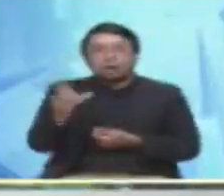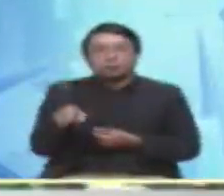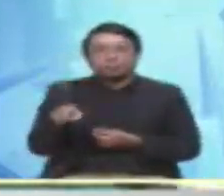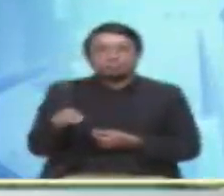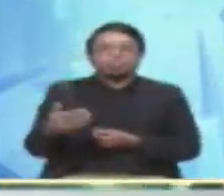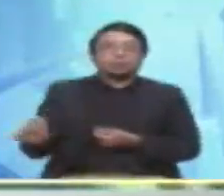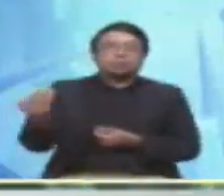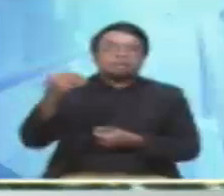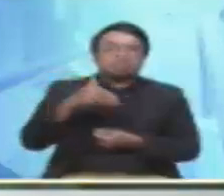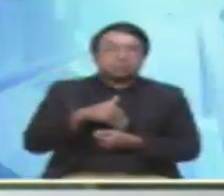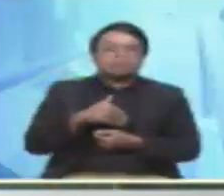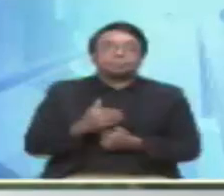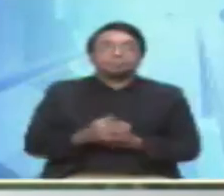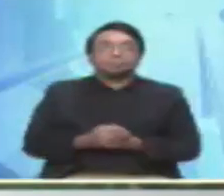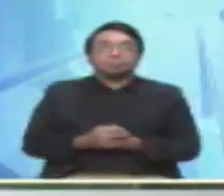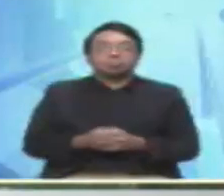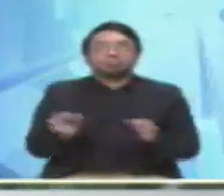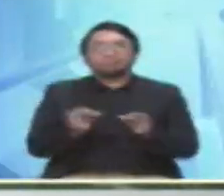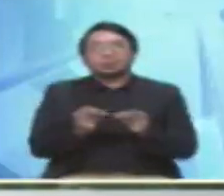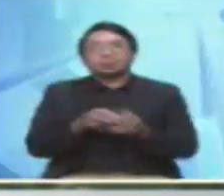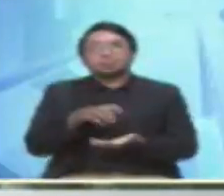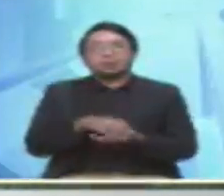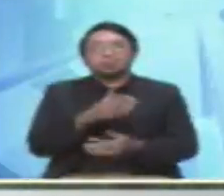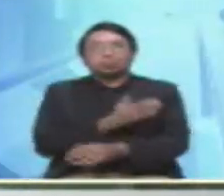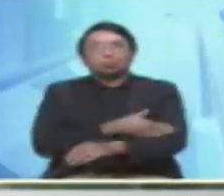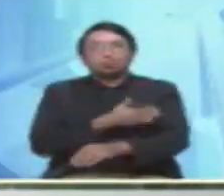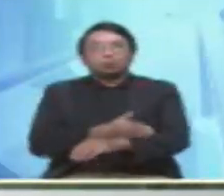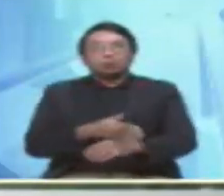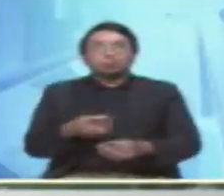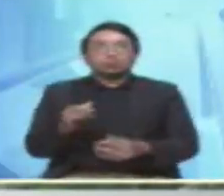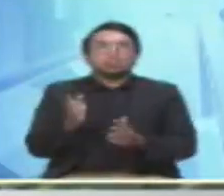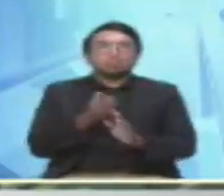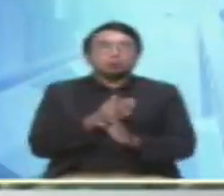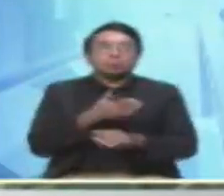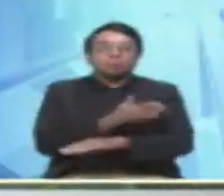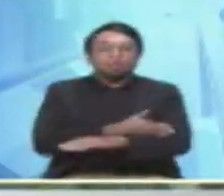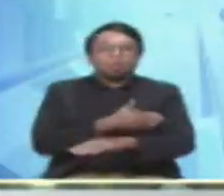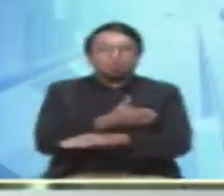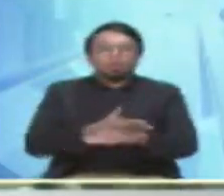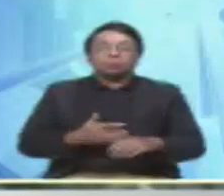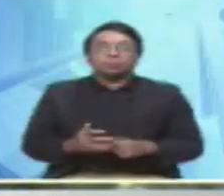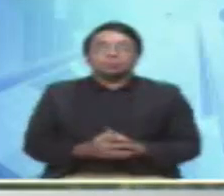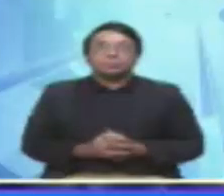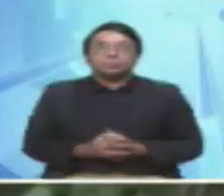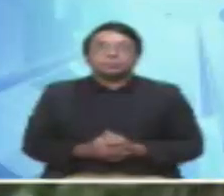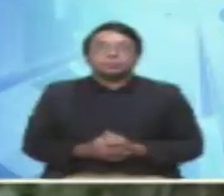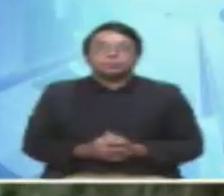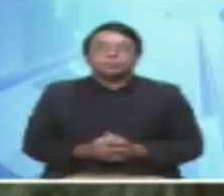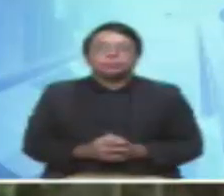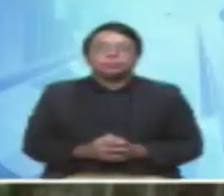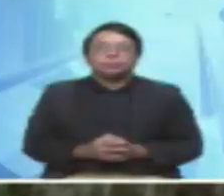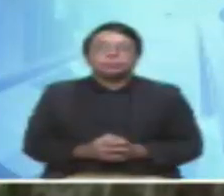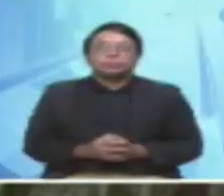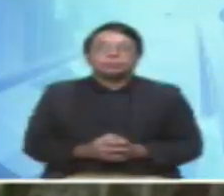sedang berada di sekitar lokasi saat sebelum organ tubuh itu ditemukan. Berdasarkan keterangan